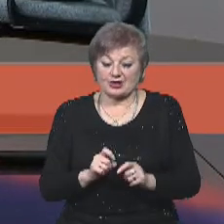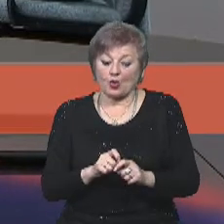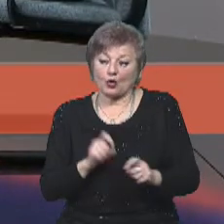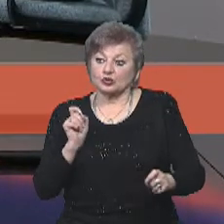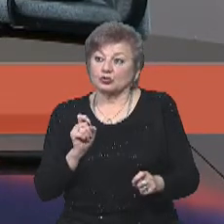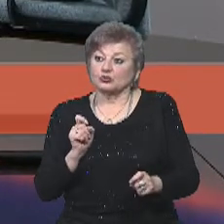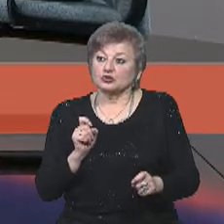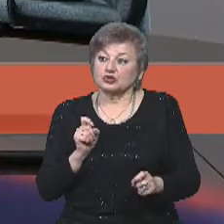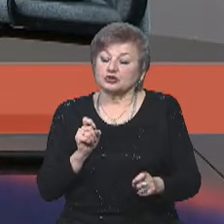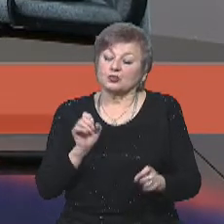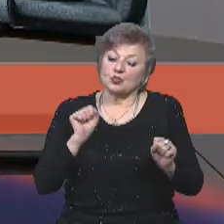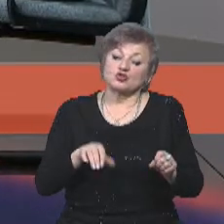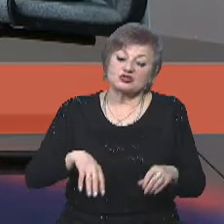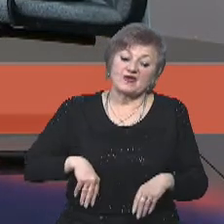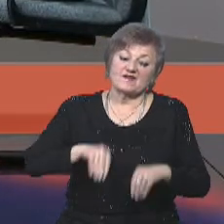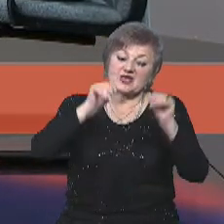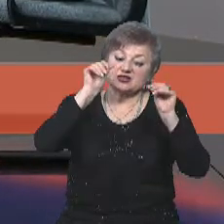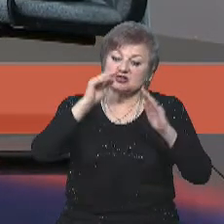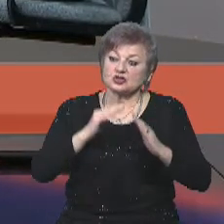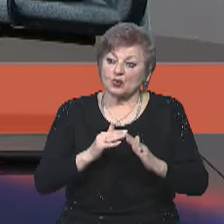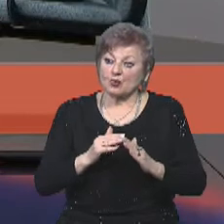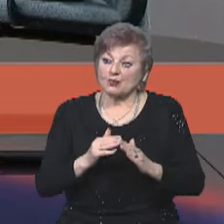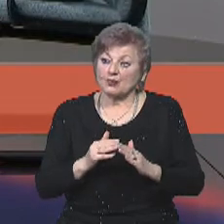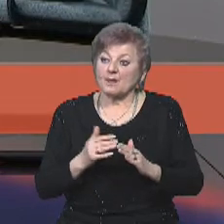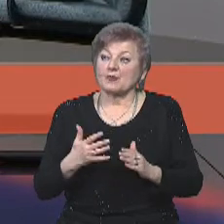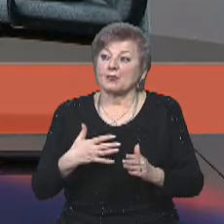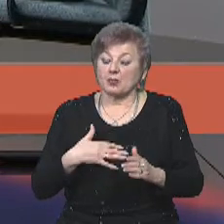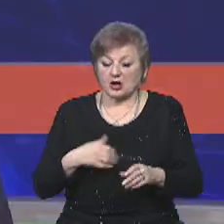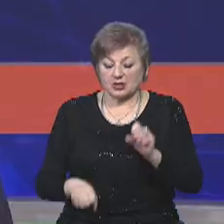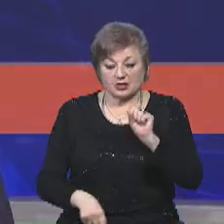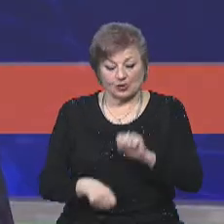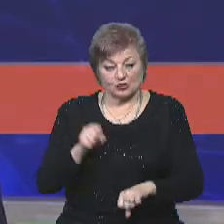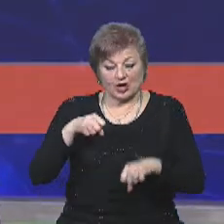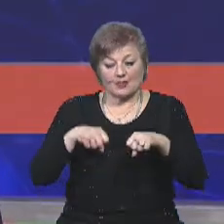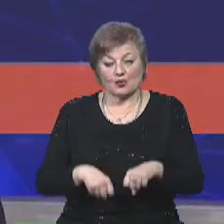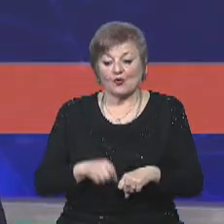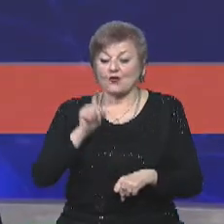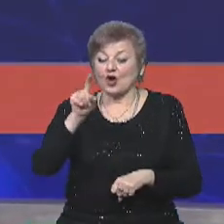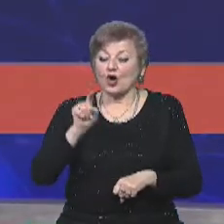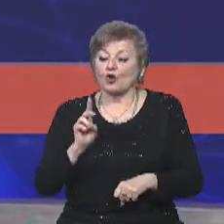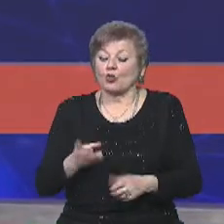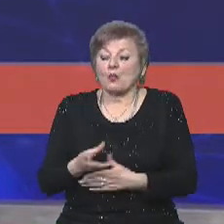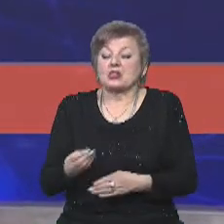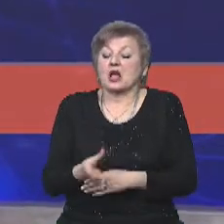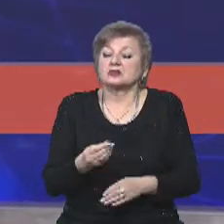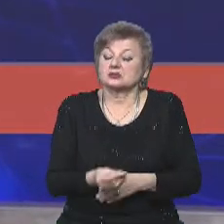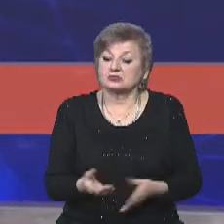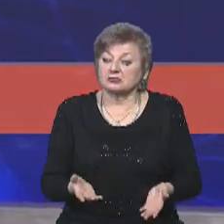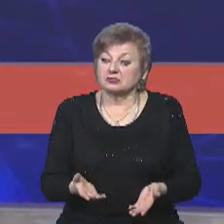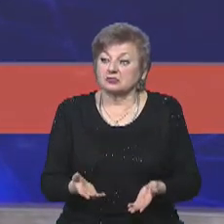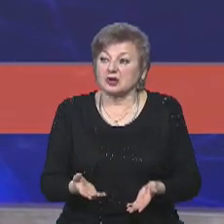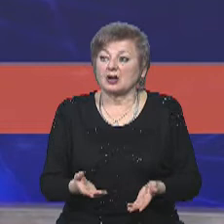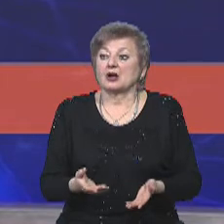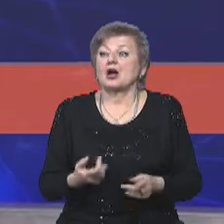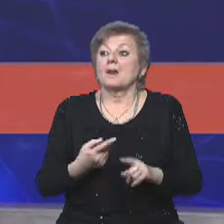весь дом целиком. Поэтому, если мы отключаем весь дом целиком, мы нарушаем, как бы, права и конституционные права тех людей, которые платят